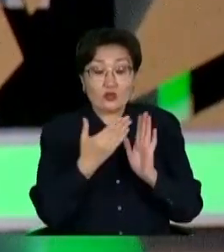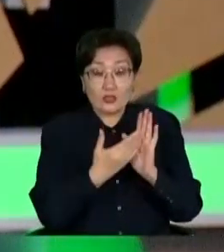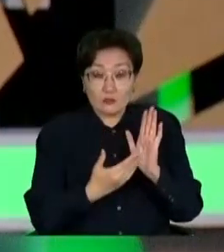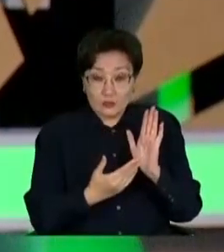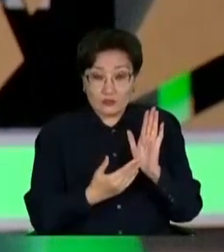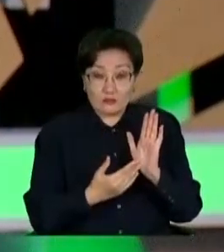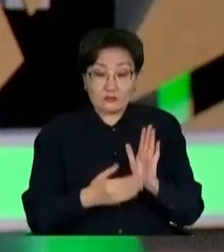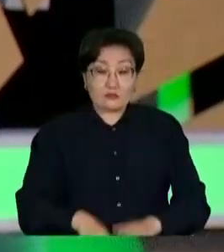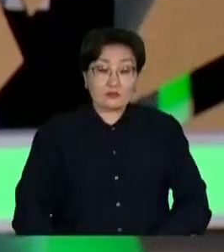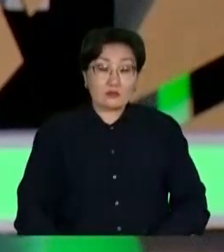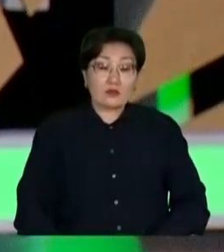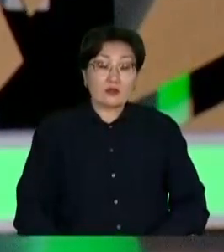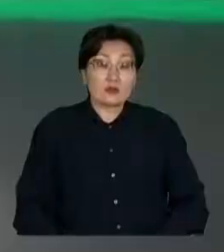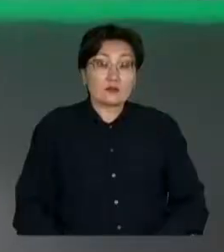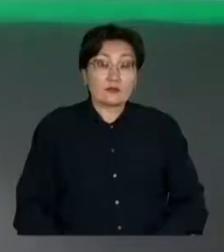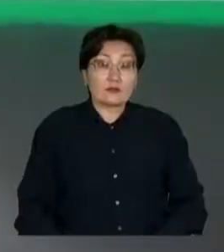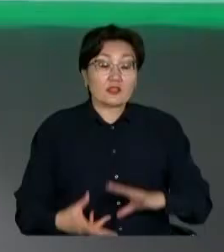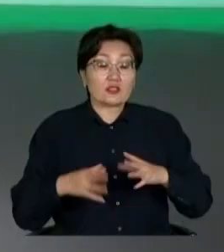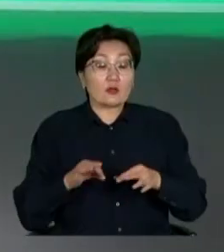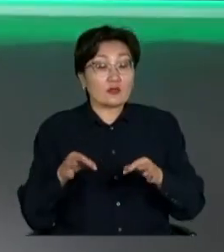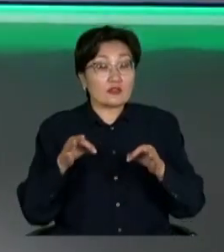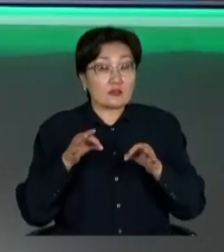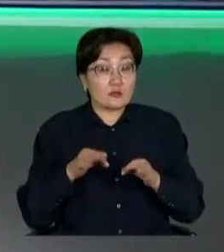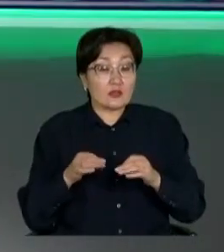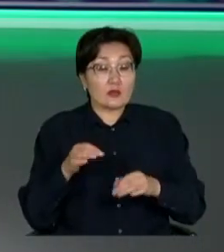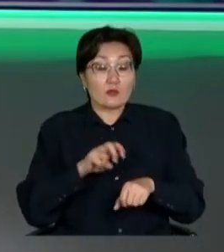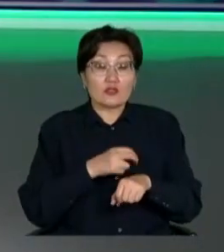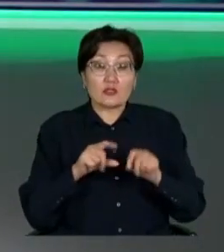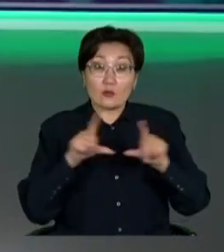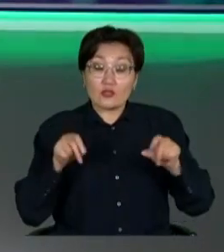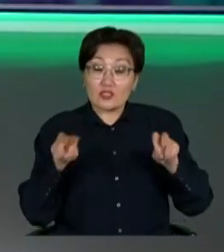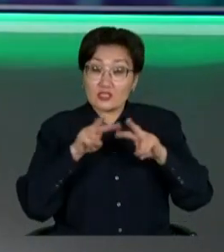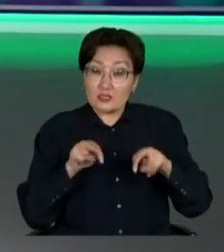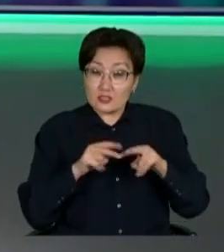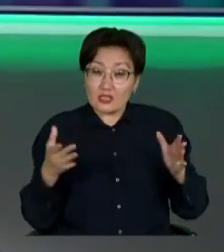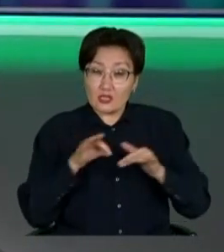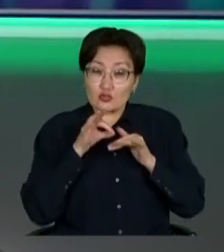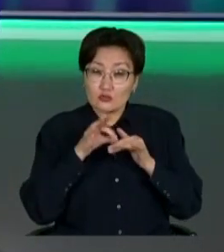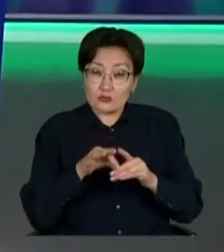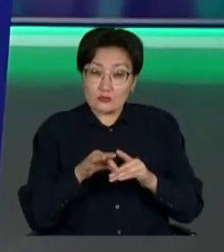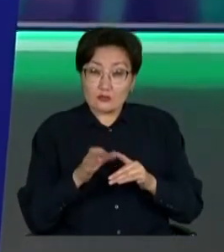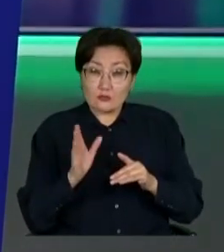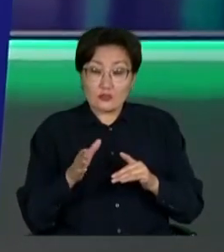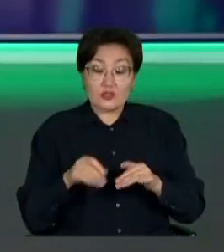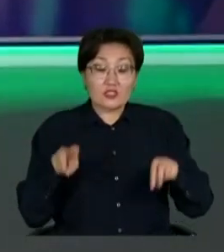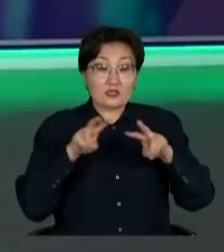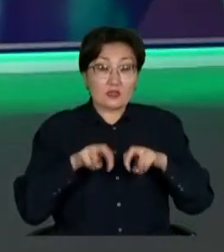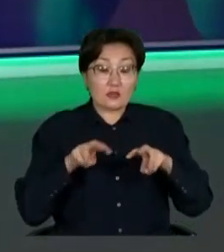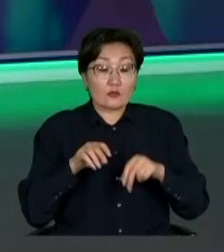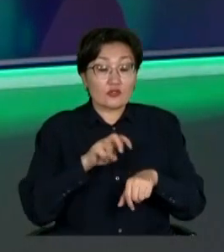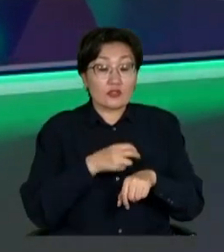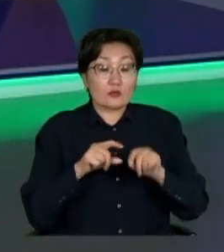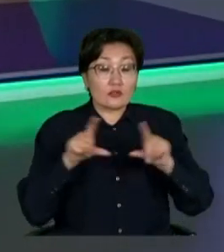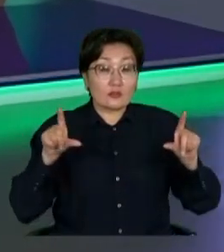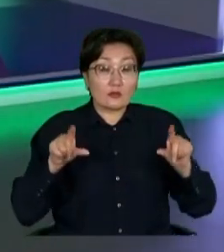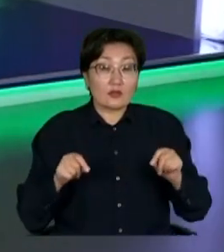Жақсы. Жас Қайрат Ержанұлы, жалпы айтыңызшы, мына дәріханаларға тексеріс қалай жүргізіледі? Тексеріс дәріханаларға